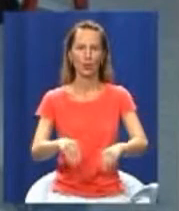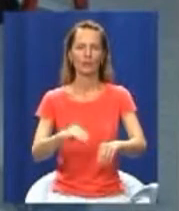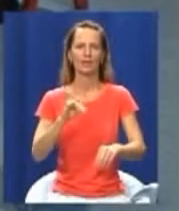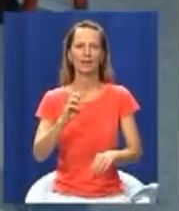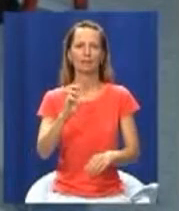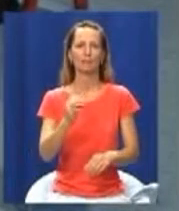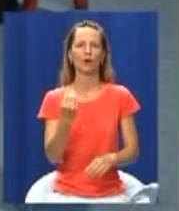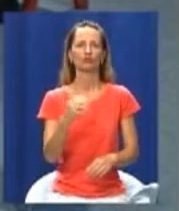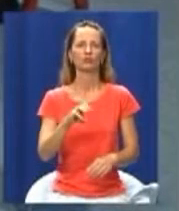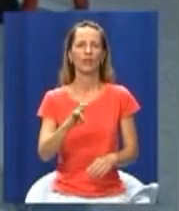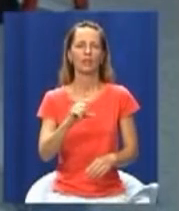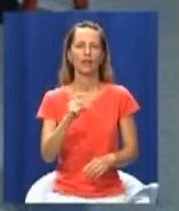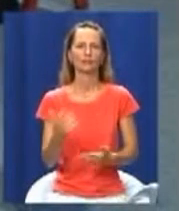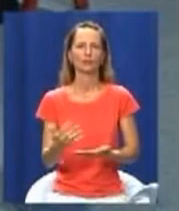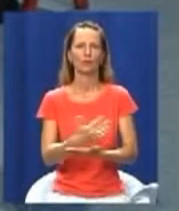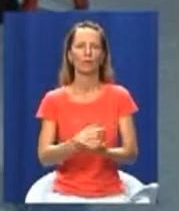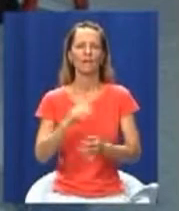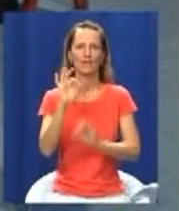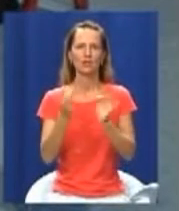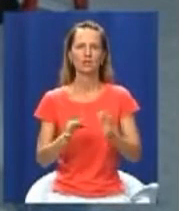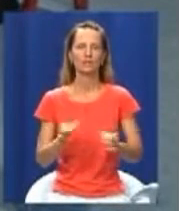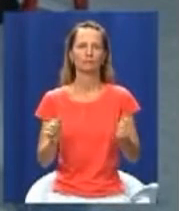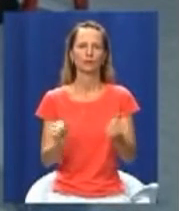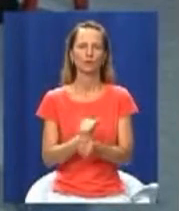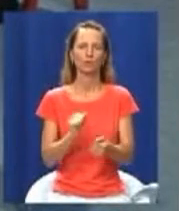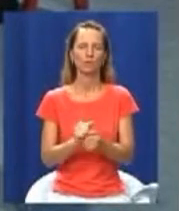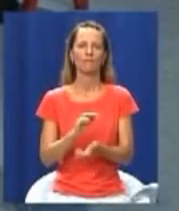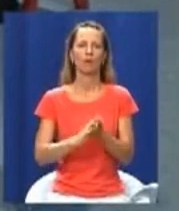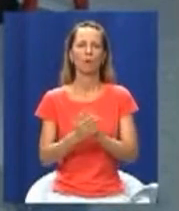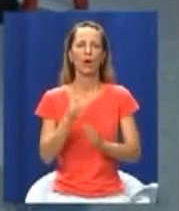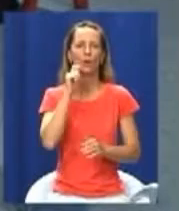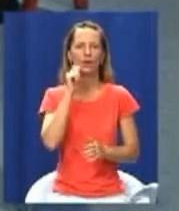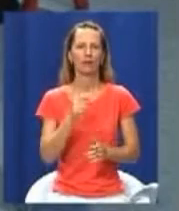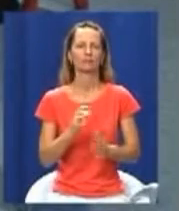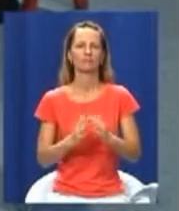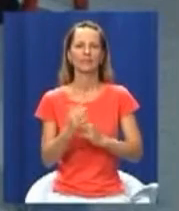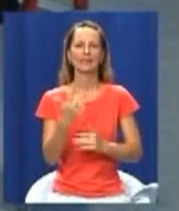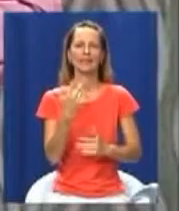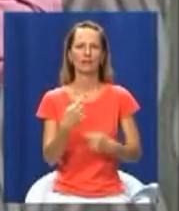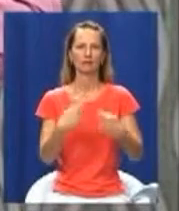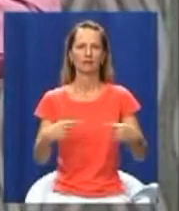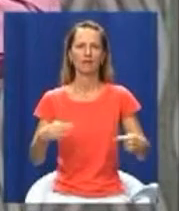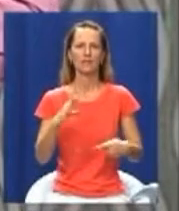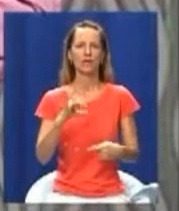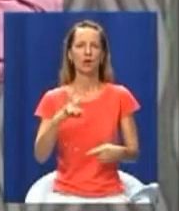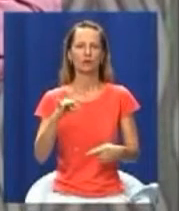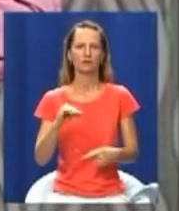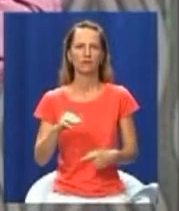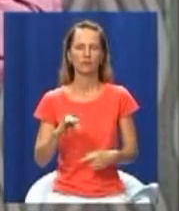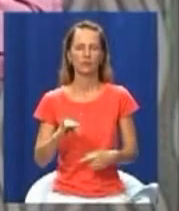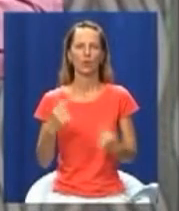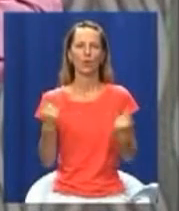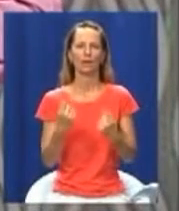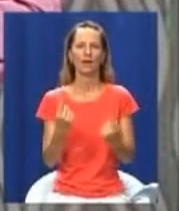баштанах. Насправді, збирають восени достиглі плоди і сушать. В умовах України вирощують три види гарбуза, до речі. Три сорти є насправді